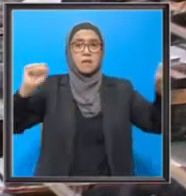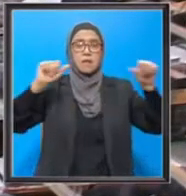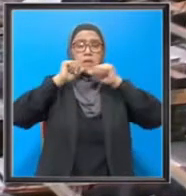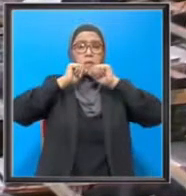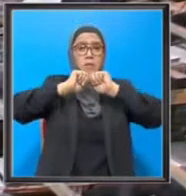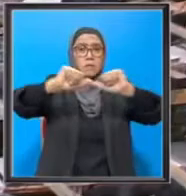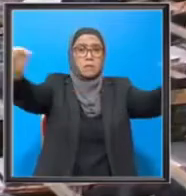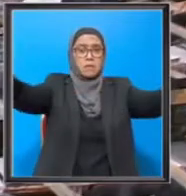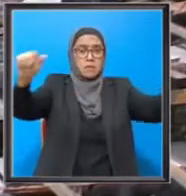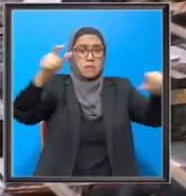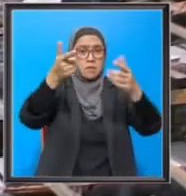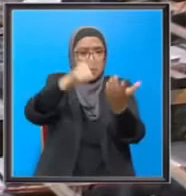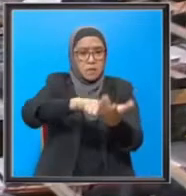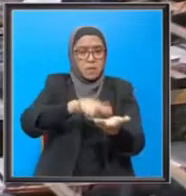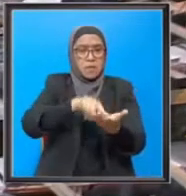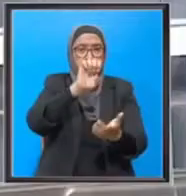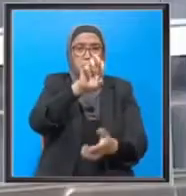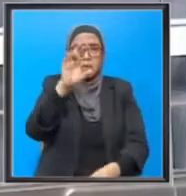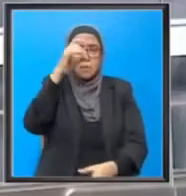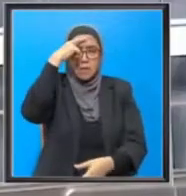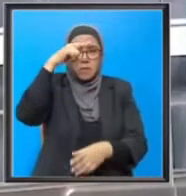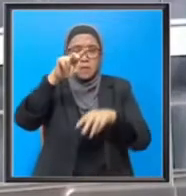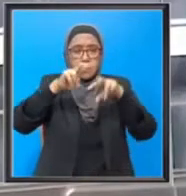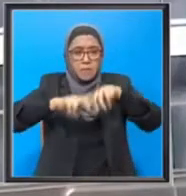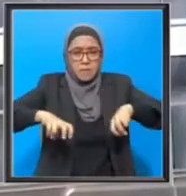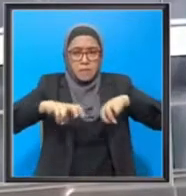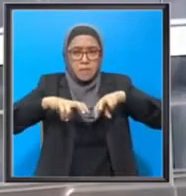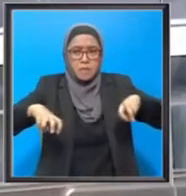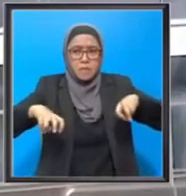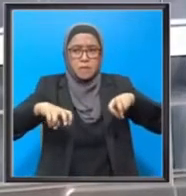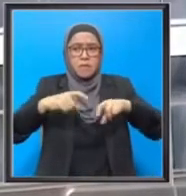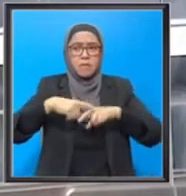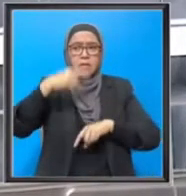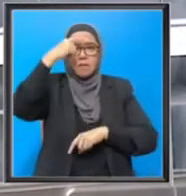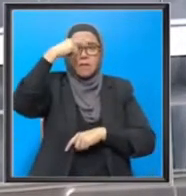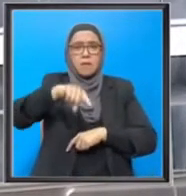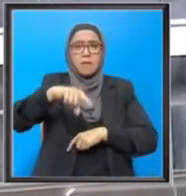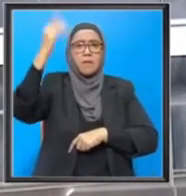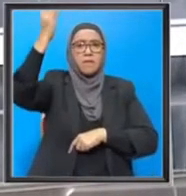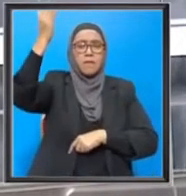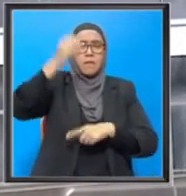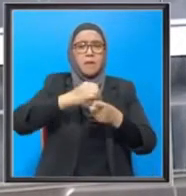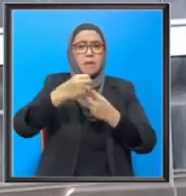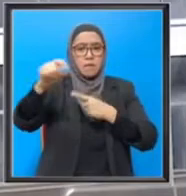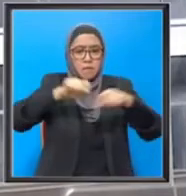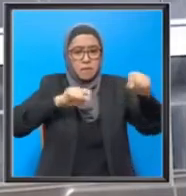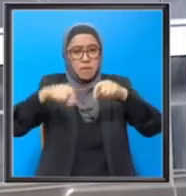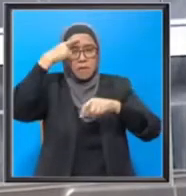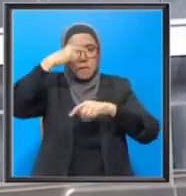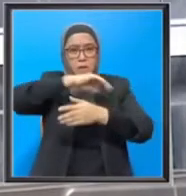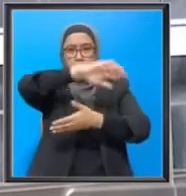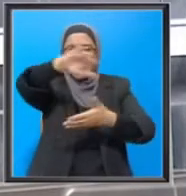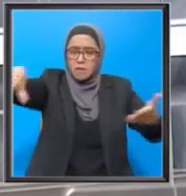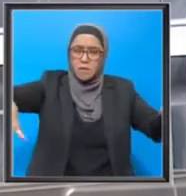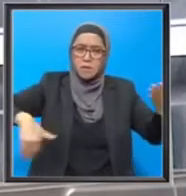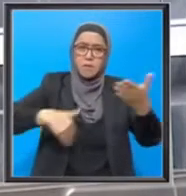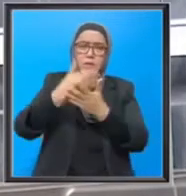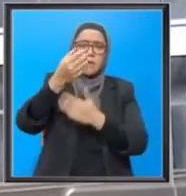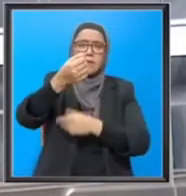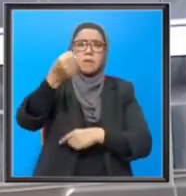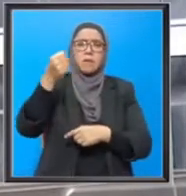laporan Yoshi untuk kajian atau pembahasan dan tindakan bagi semua pemegang taruh